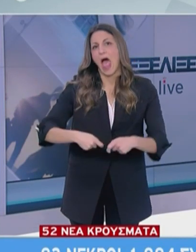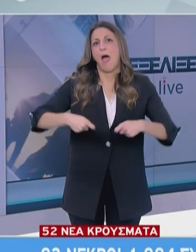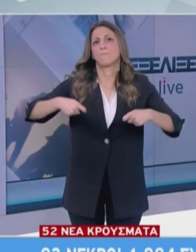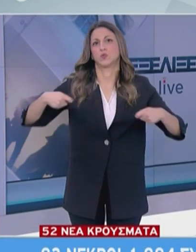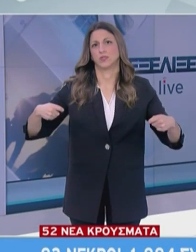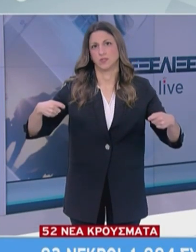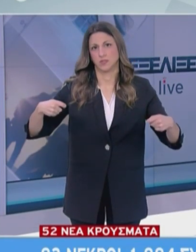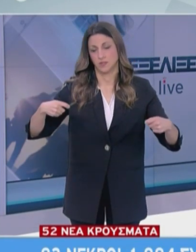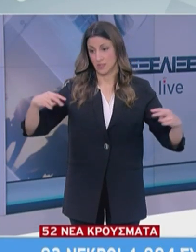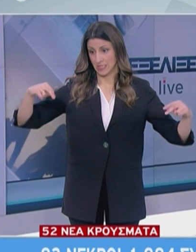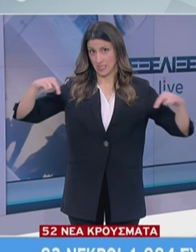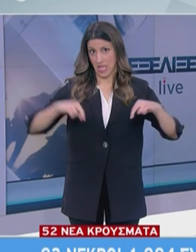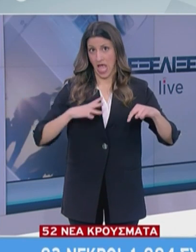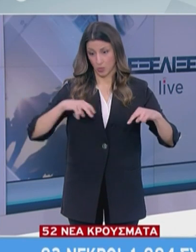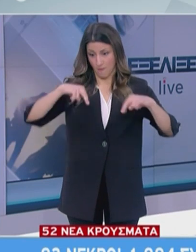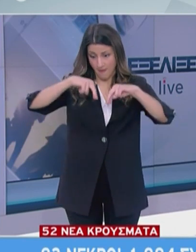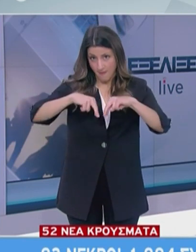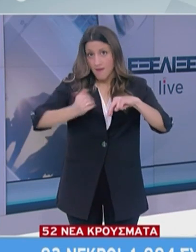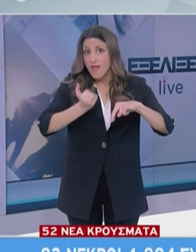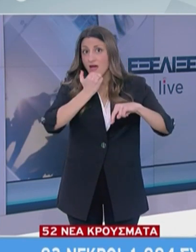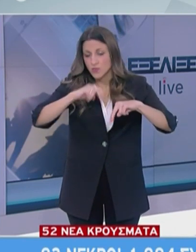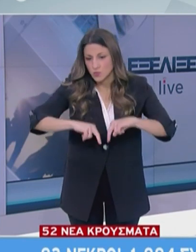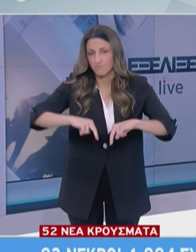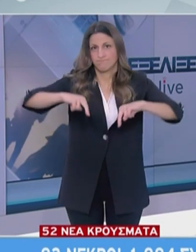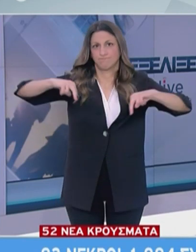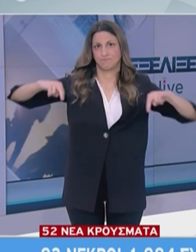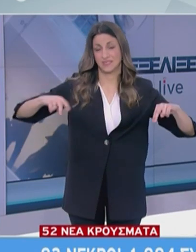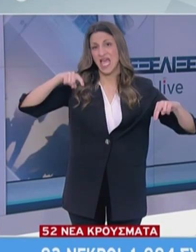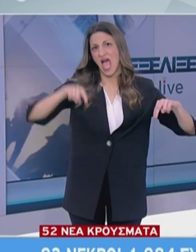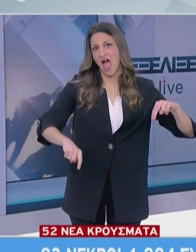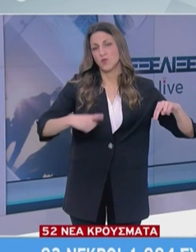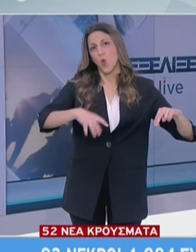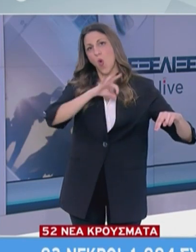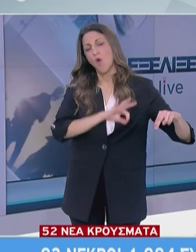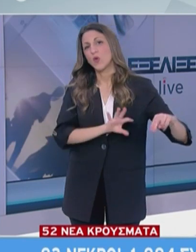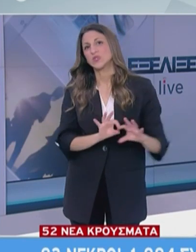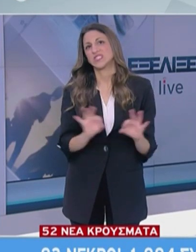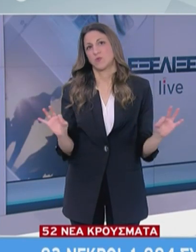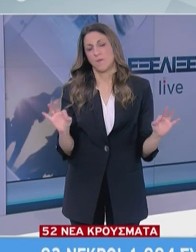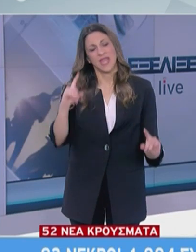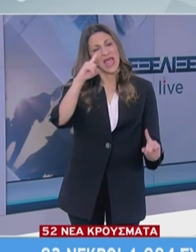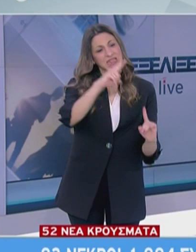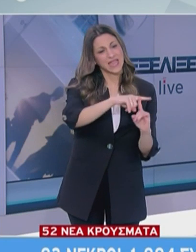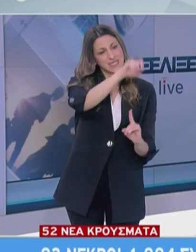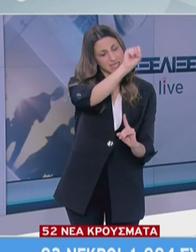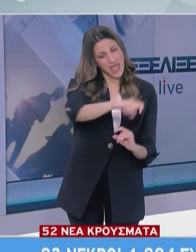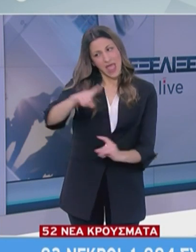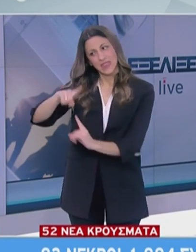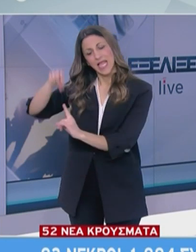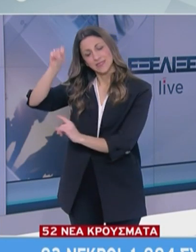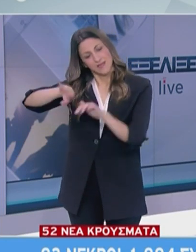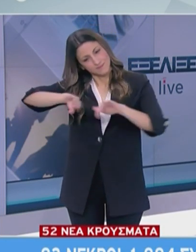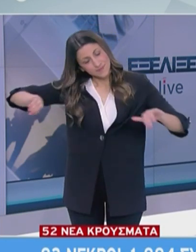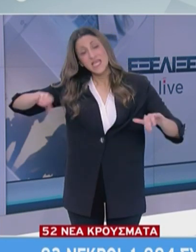Σε αυτή τη φάση, η φυσική απόσταση είναι πιο αποτελεσματική από τα τεστ, τα οποία χρησιμοποιούνται και θα χρησιμοποιούνται με άλλους